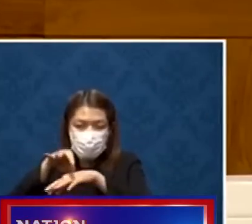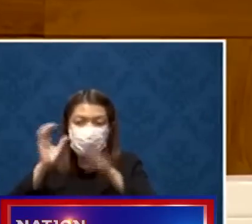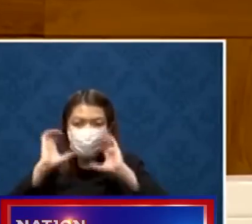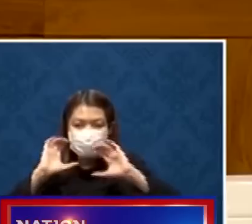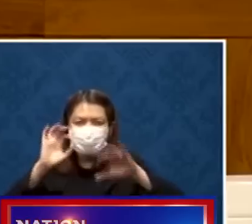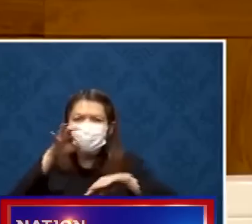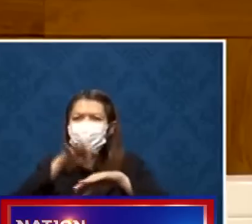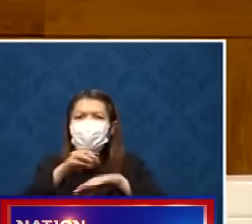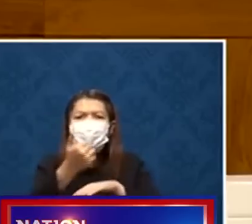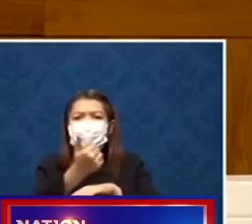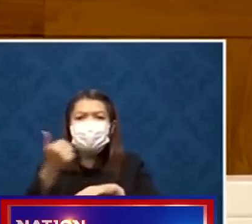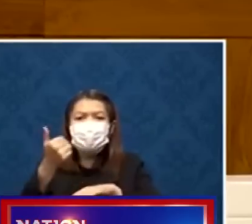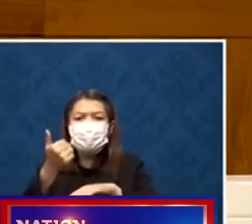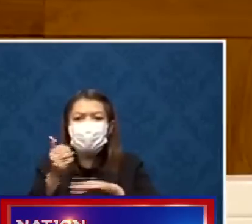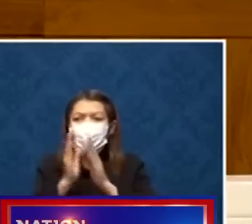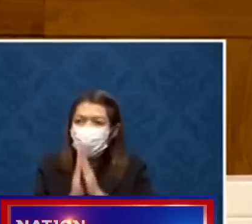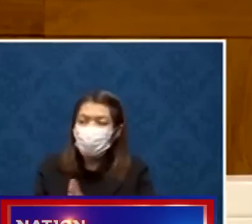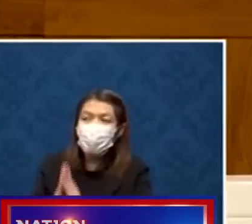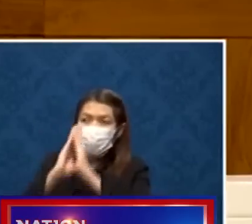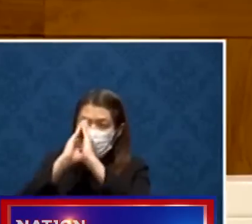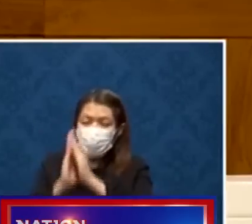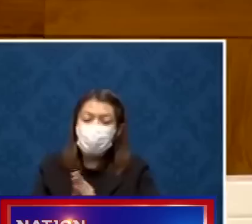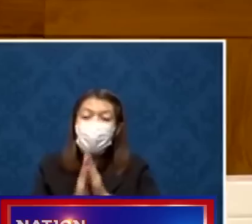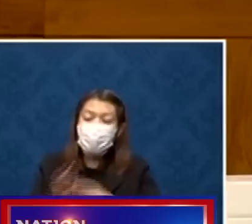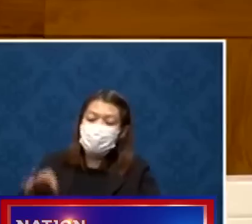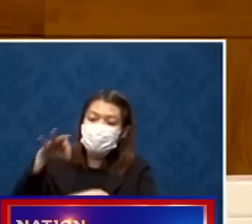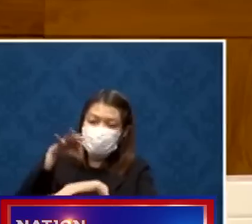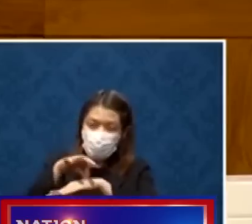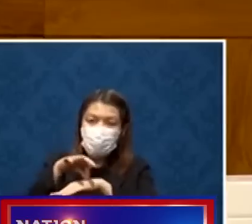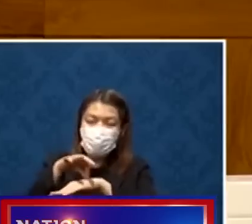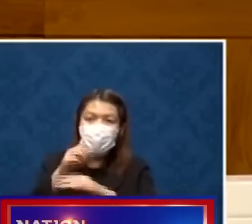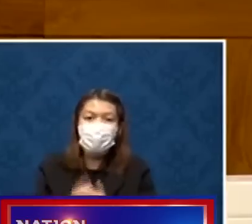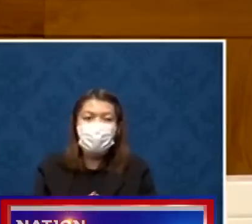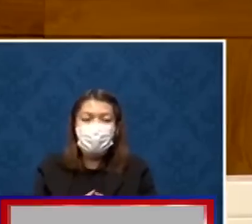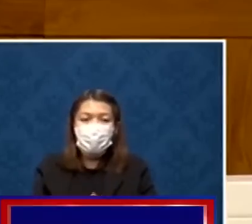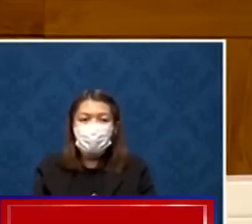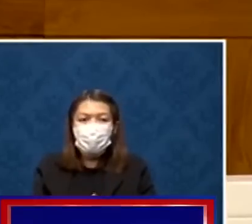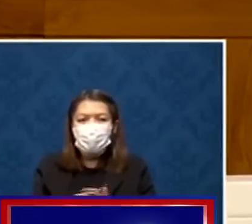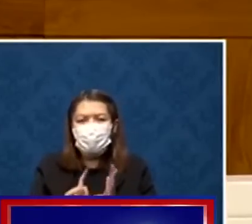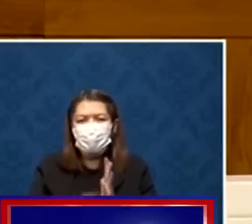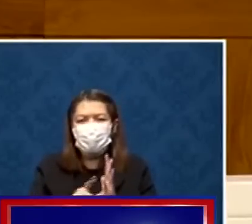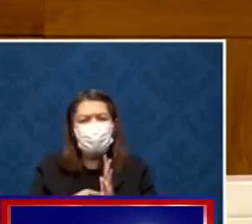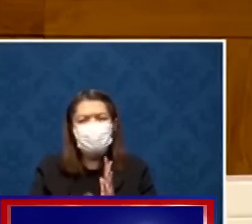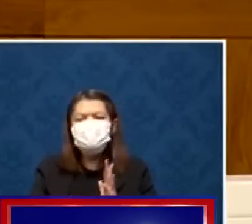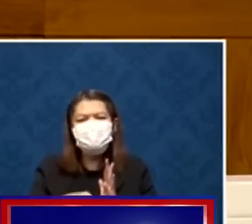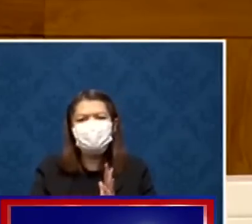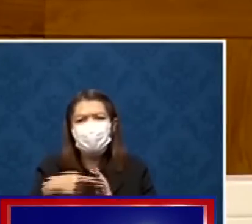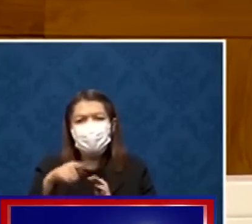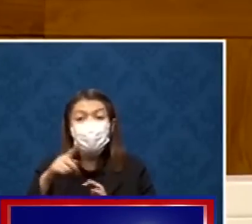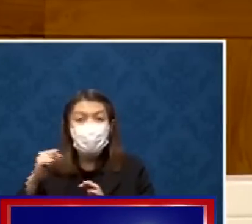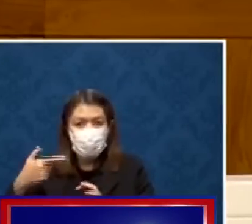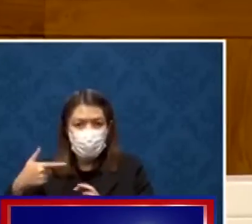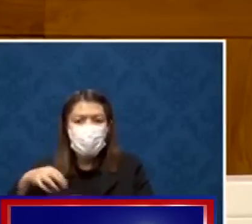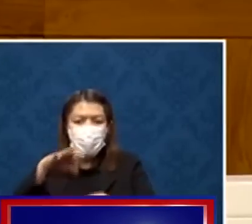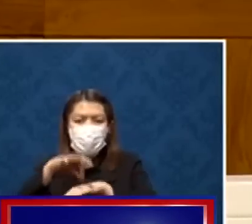ฮะฟังเสียงหน่อยฮะฟังเสียงหน่อยฮะ นี่เลยแต่เลขาธิการปปง.นั้นเป็นตำแหน่งพิเศษที่จะต้องม